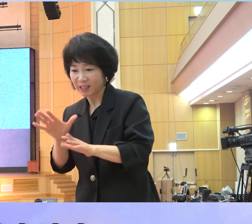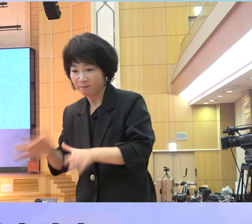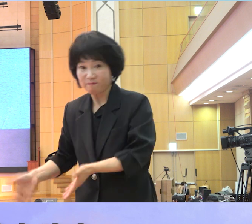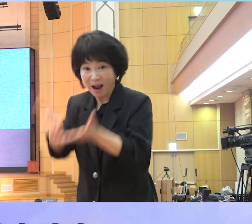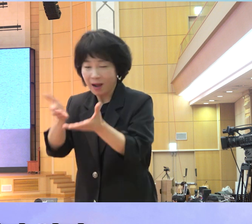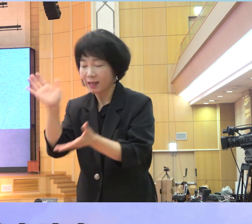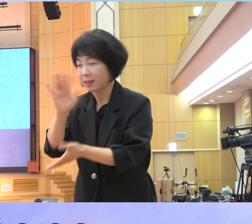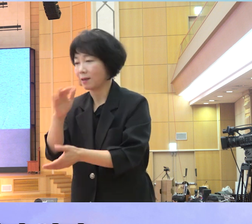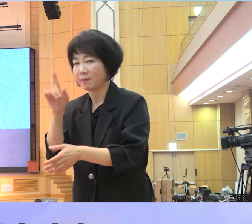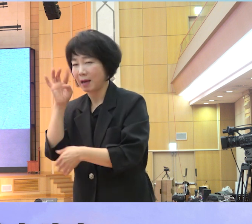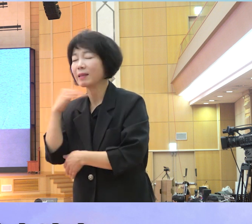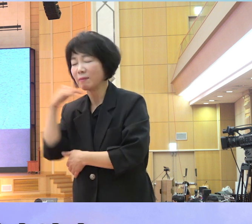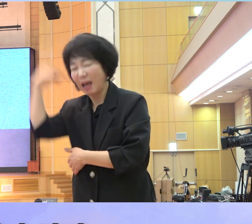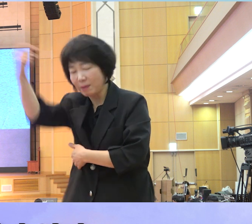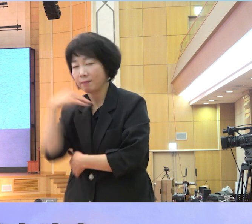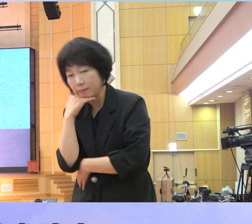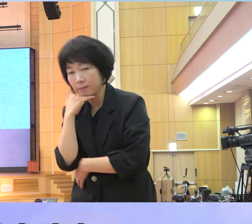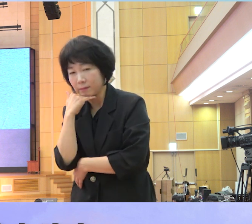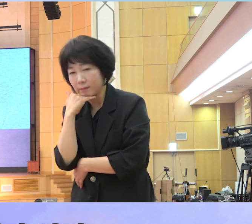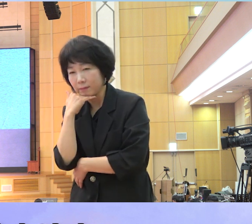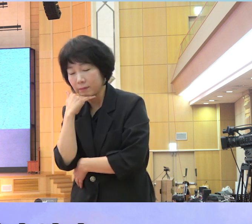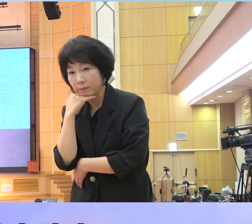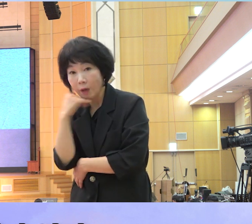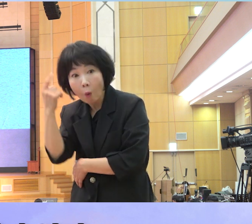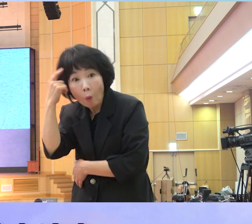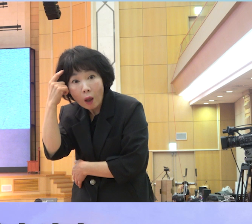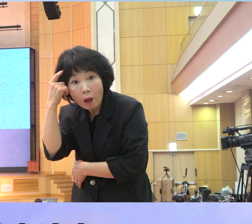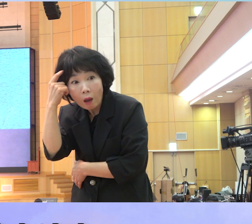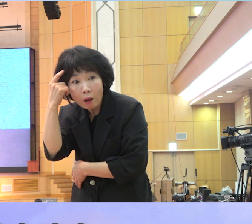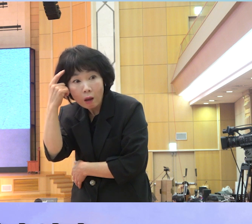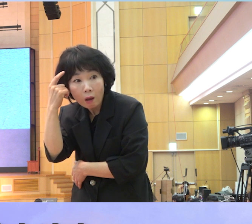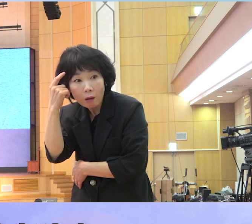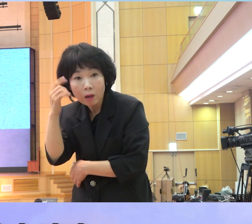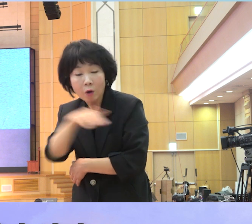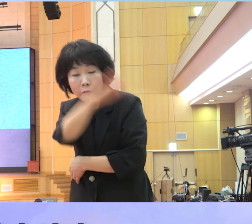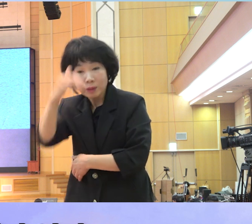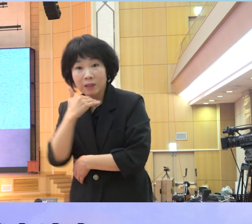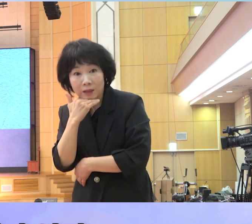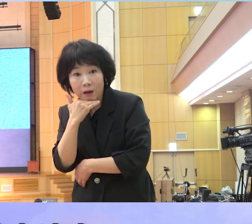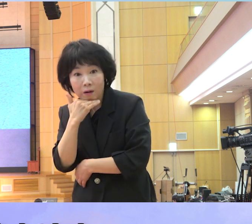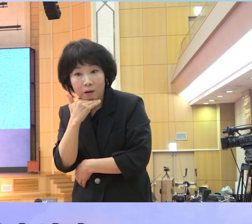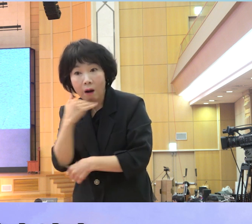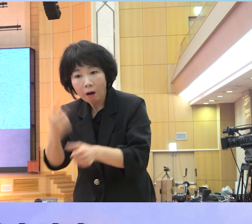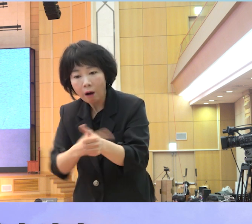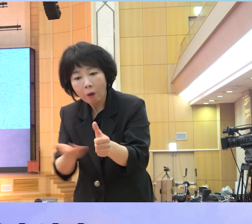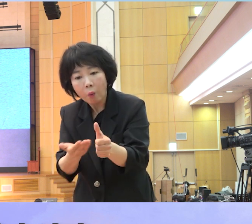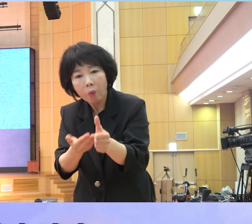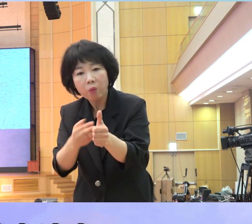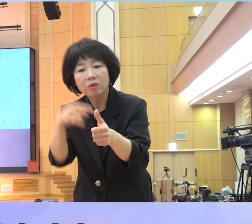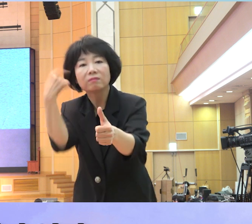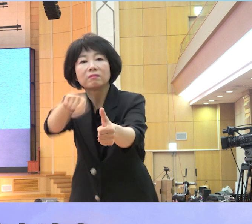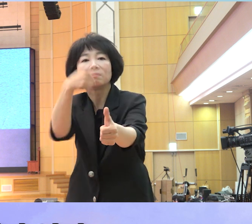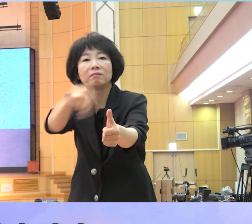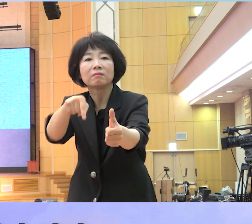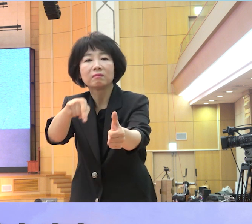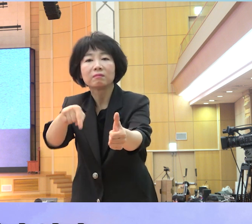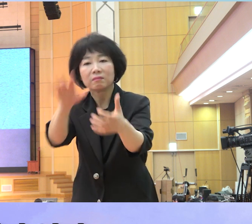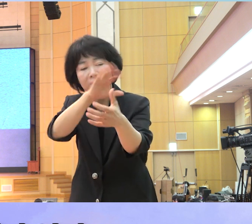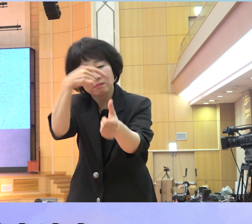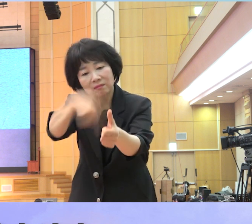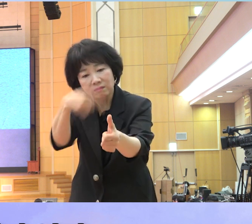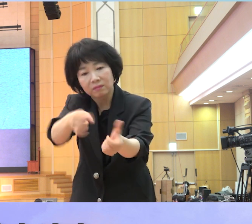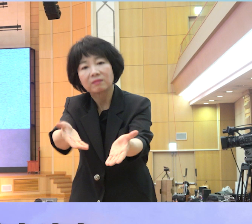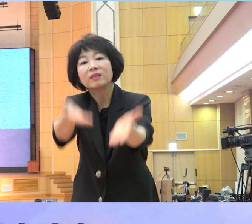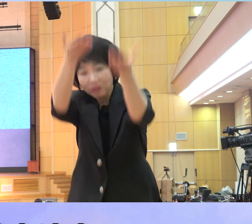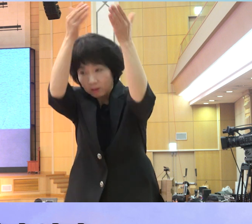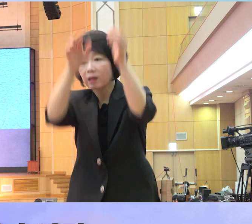싶은데 기다려주고 계신 거예요. 왜 기다려주고 계시냐? 그 기다림을 통해 우리를 훈련하시고, 그 기다림을 통해 우리가 받을